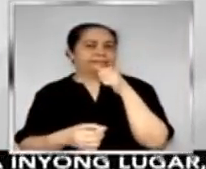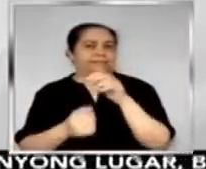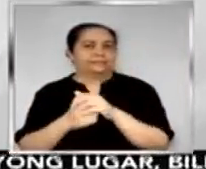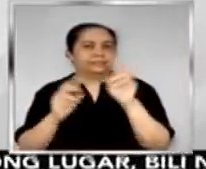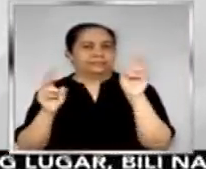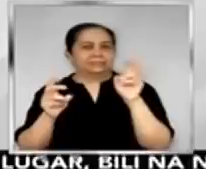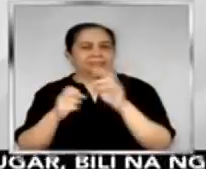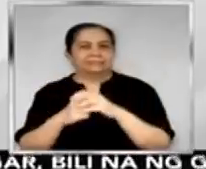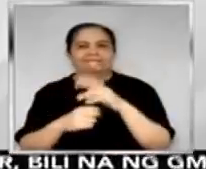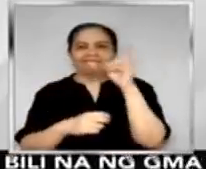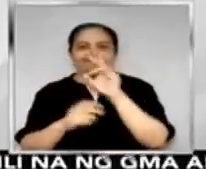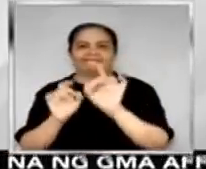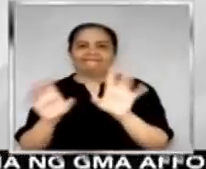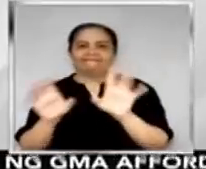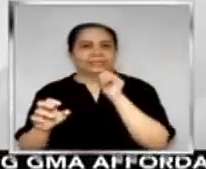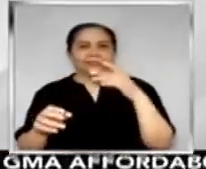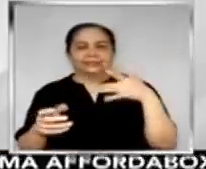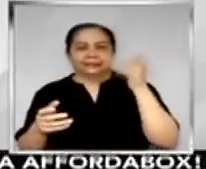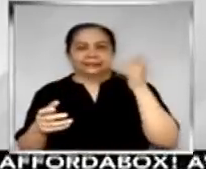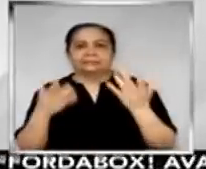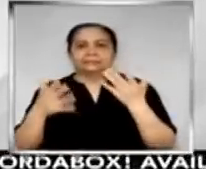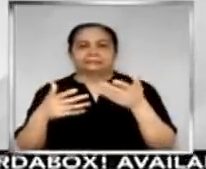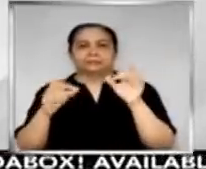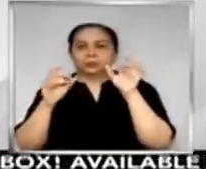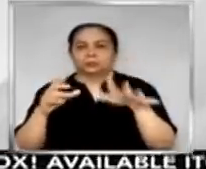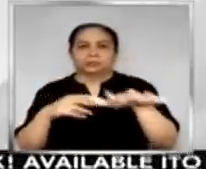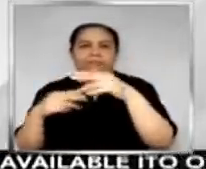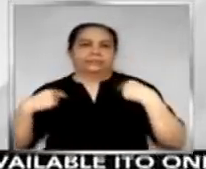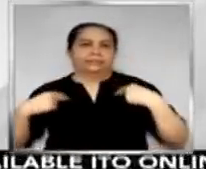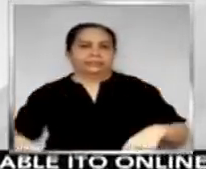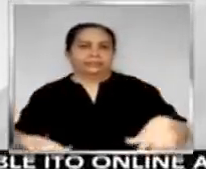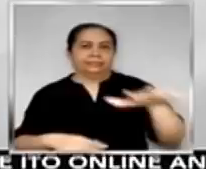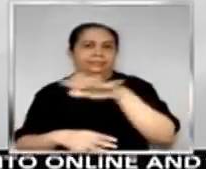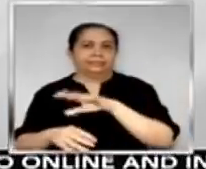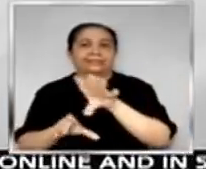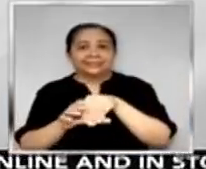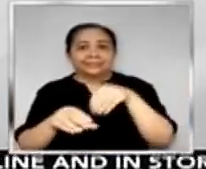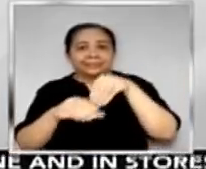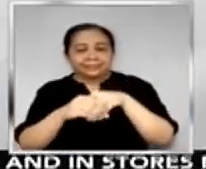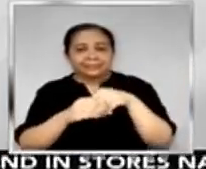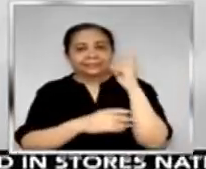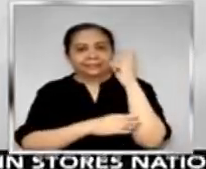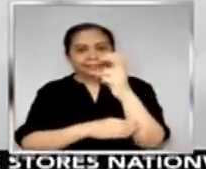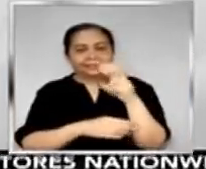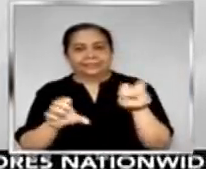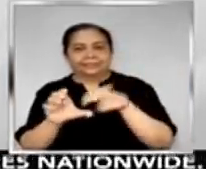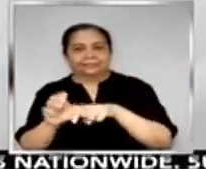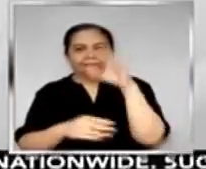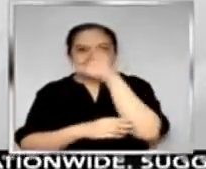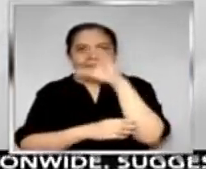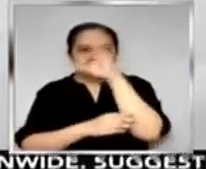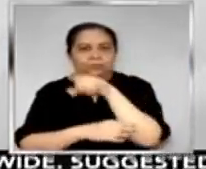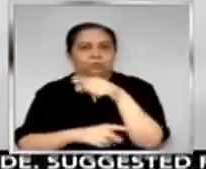reckless, insensitive at posibleng mapanganib sa kalusugan ng mga kasama niyang pasahero. Pinapahanap na raw ngayon ang babae